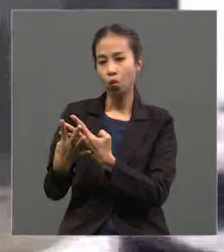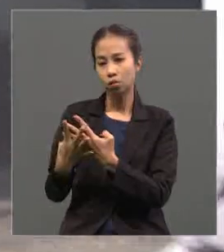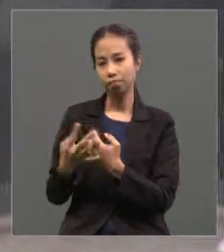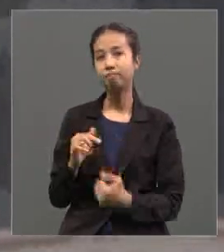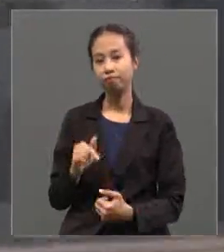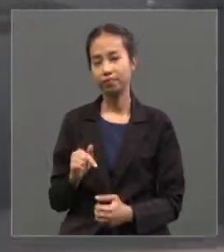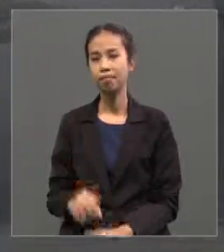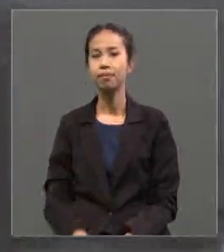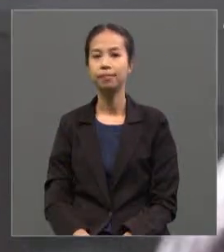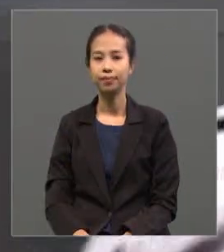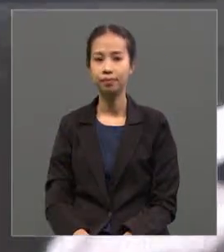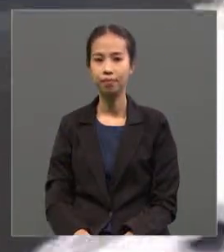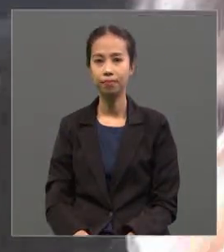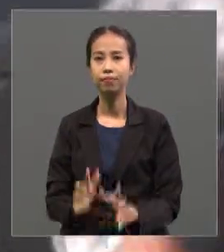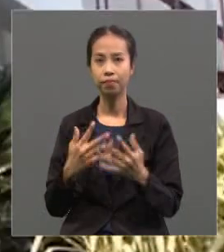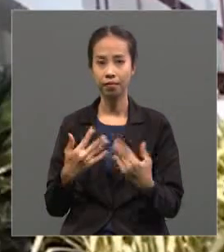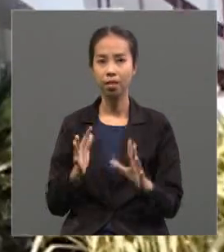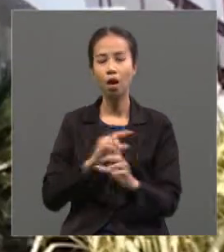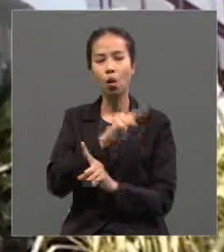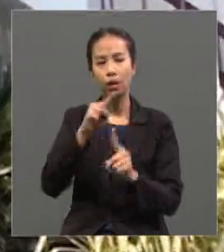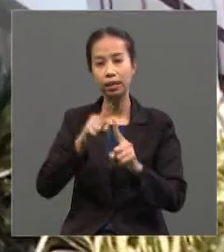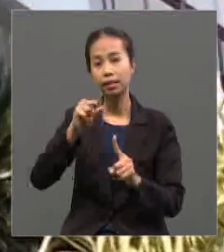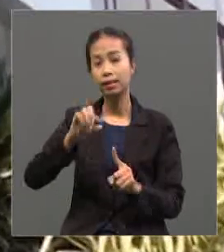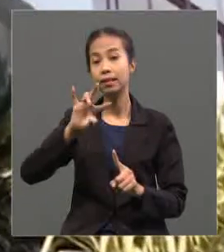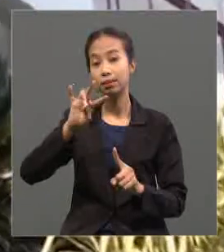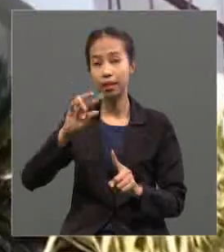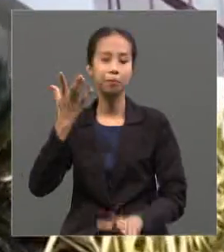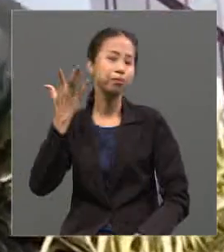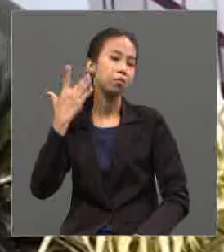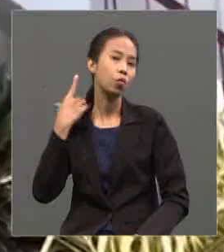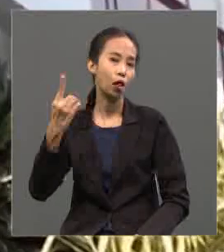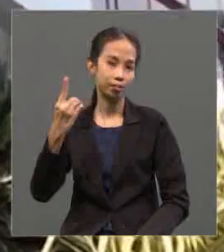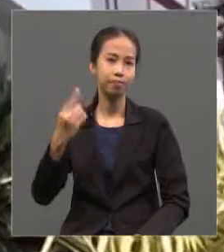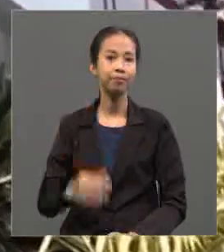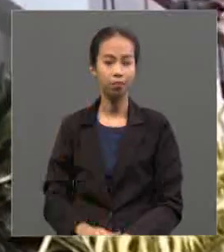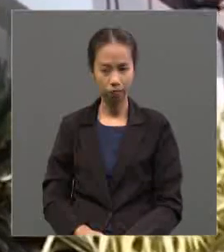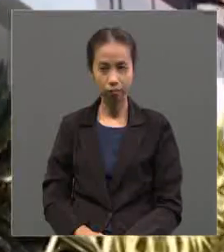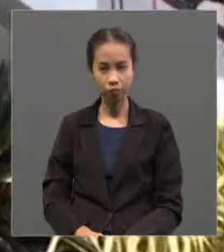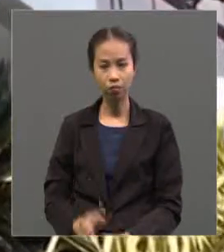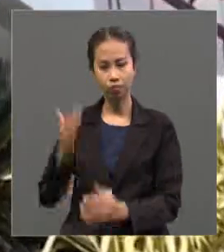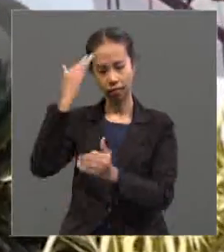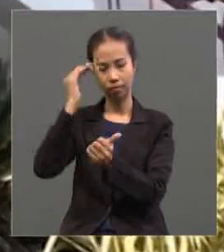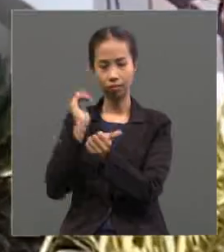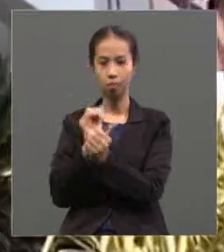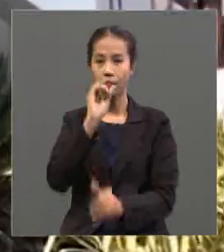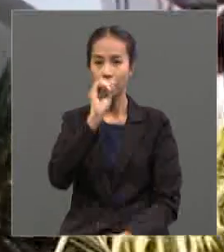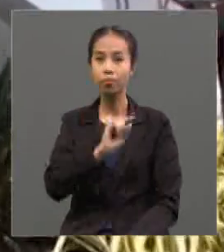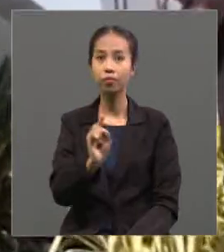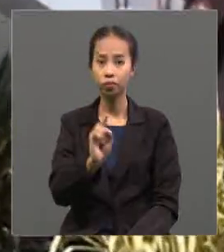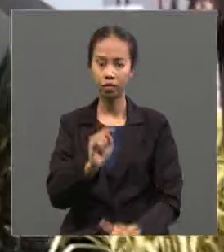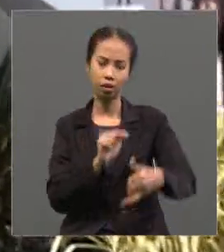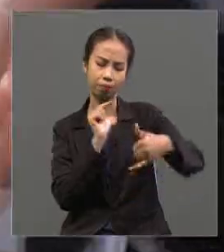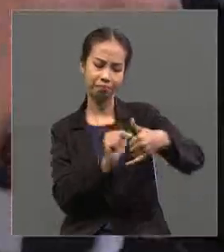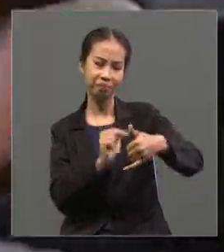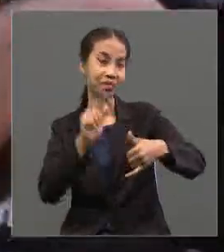เข้าเรือนจำทันทีซึ่ง27กุมภาพันธ์เมื่อวานนี้พลตำรวจเอกสุรเชษฐ์ก็บอกนะครับว่าแ